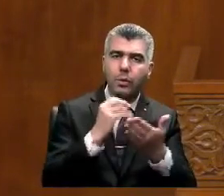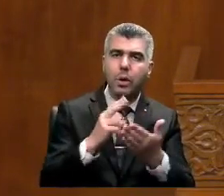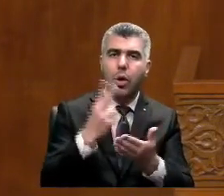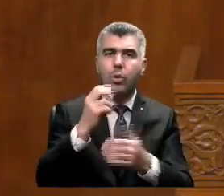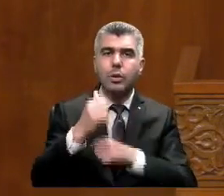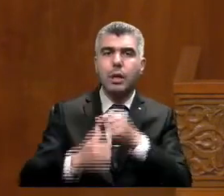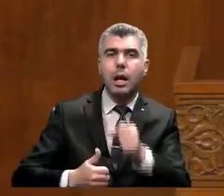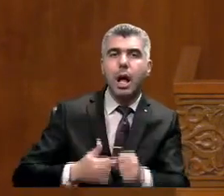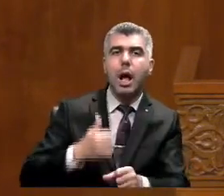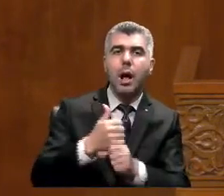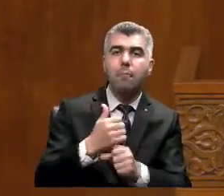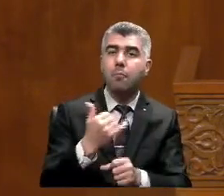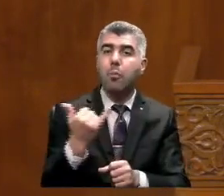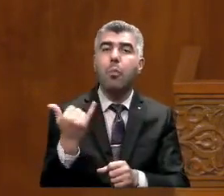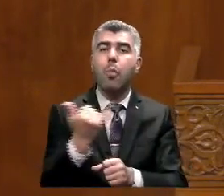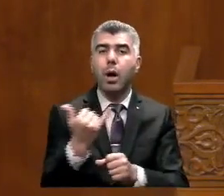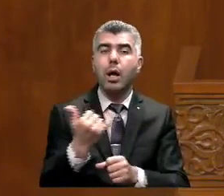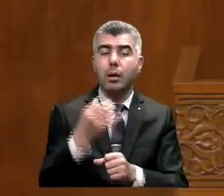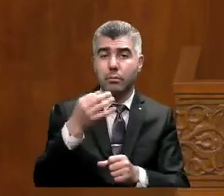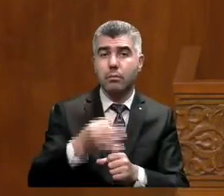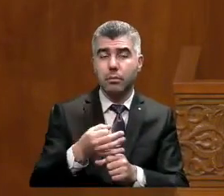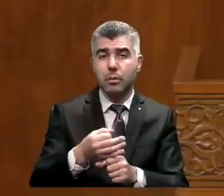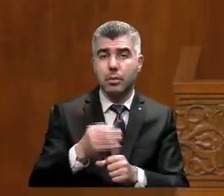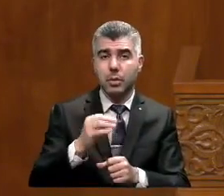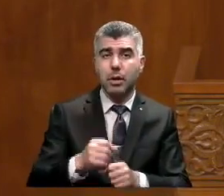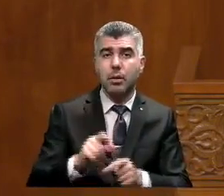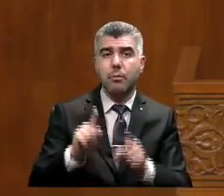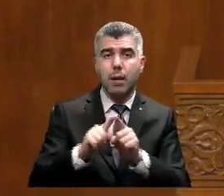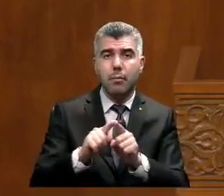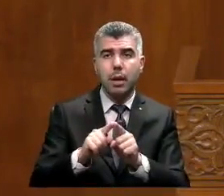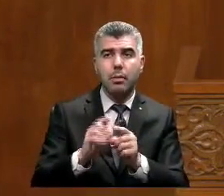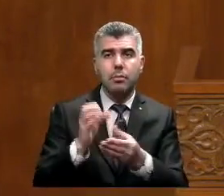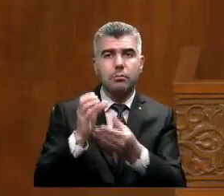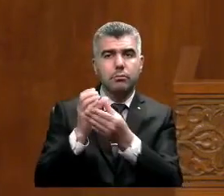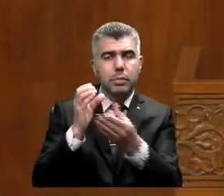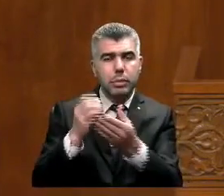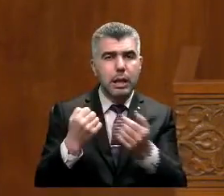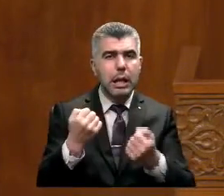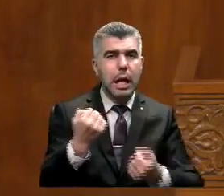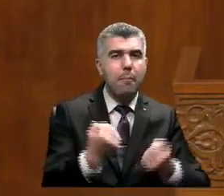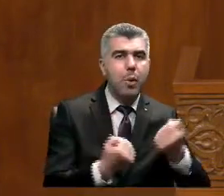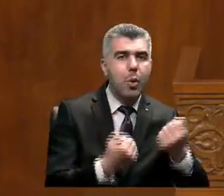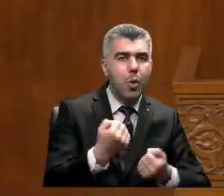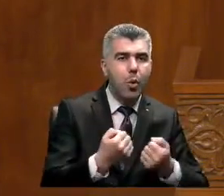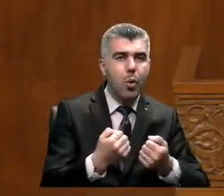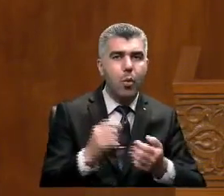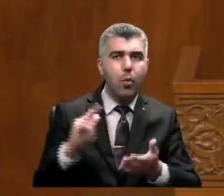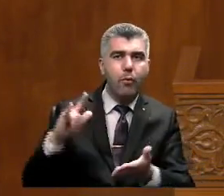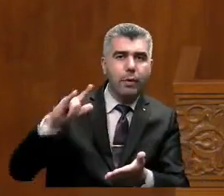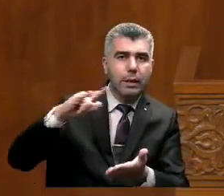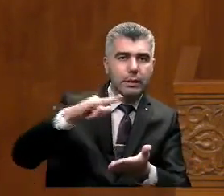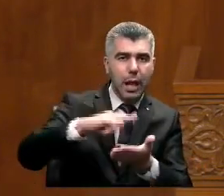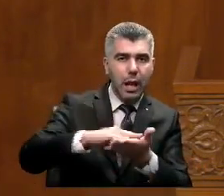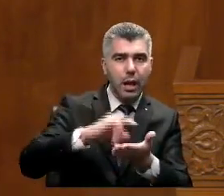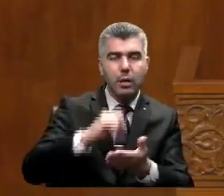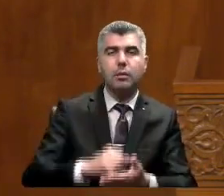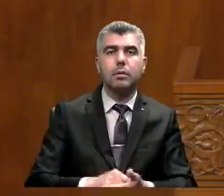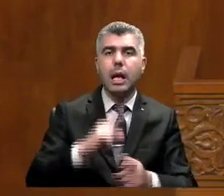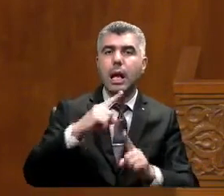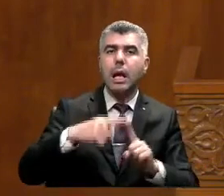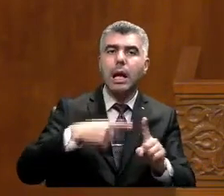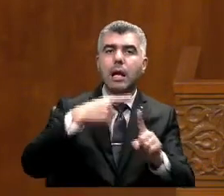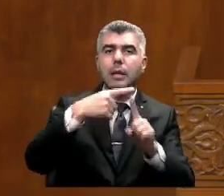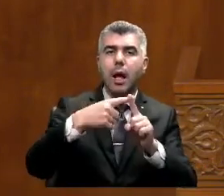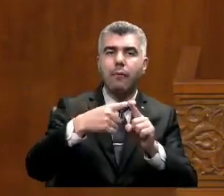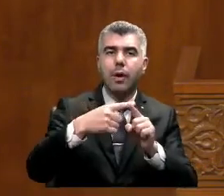عدد هام من القطاعات الحيوية كالنقل الطرقي للبضائع والنقل الجوي، بالإضافة إلى